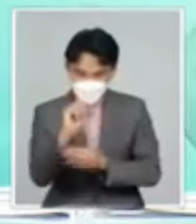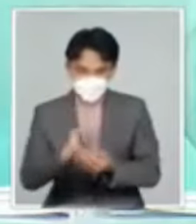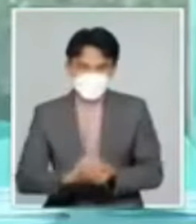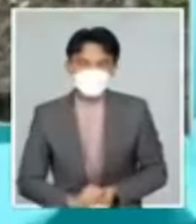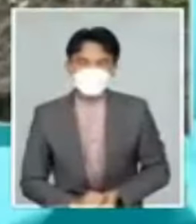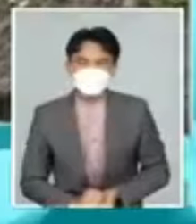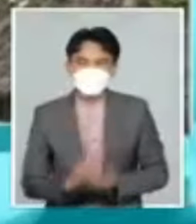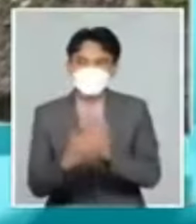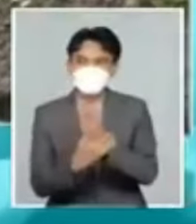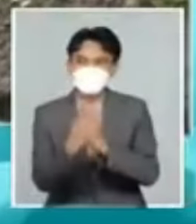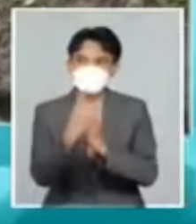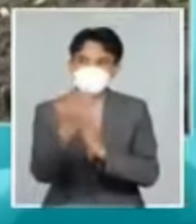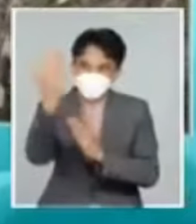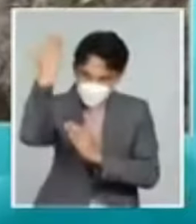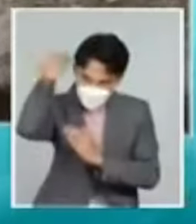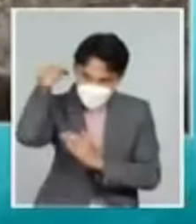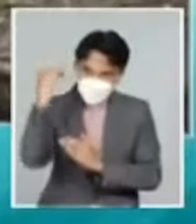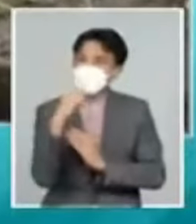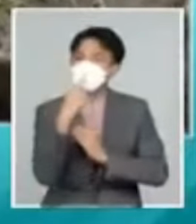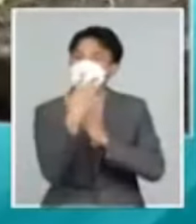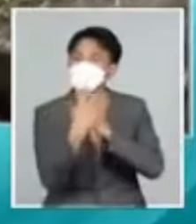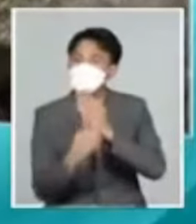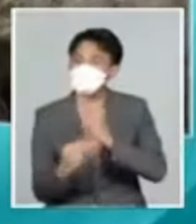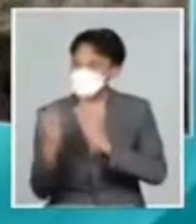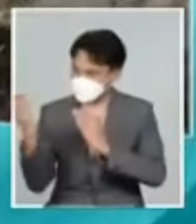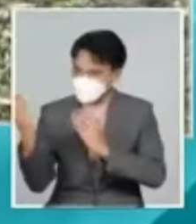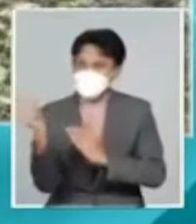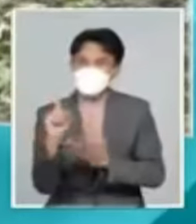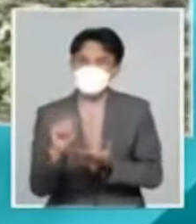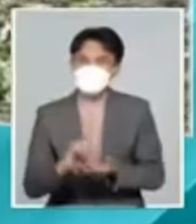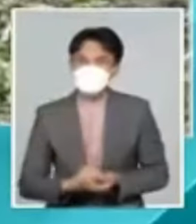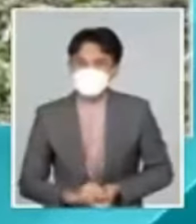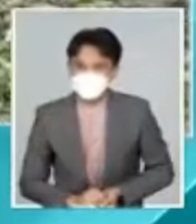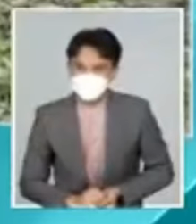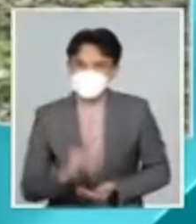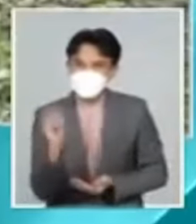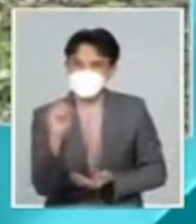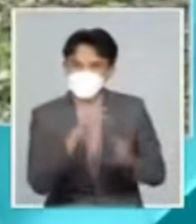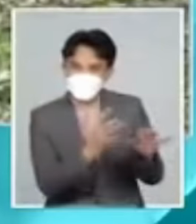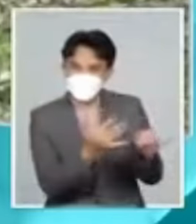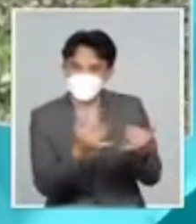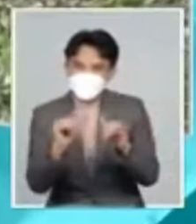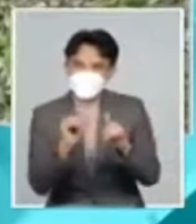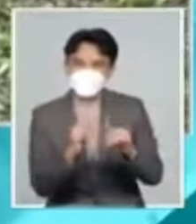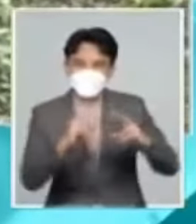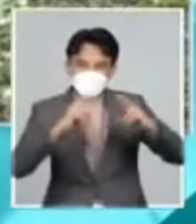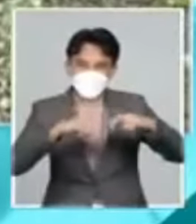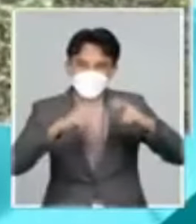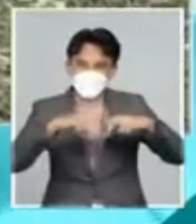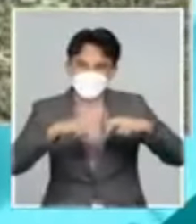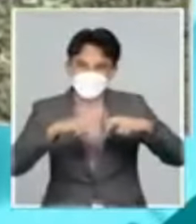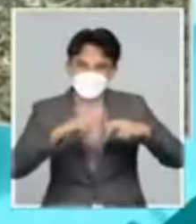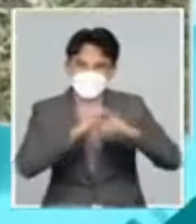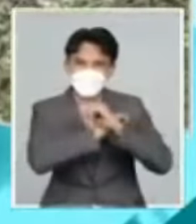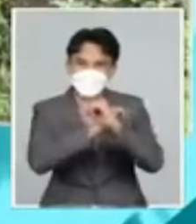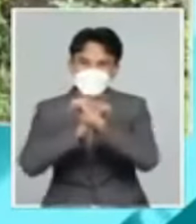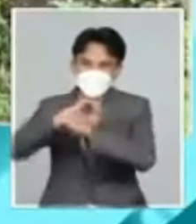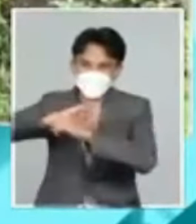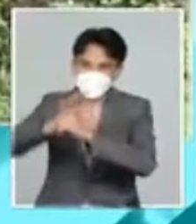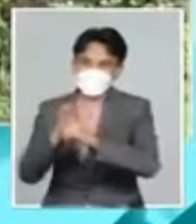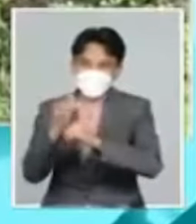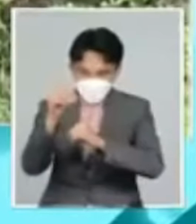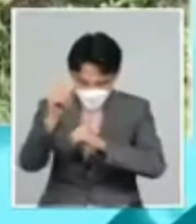วฮือฮาตั้งแต่สัปดาห์ที่แล้วว่าเลือดของเจ้าตัวนี้เจ้าตัวเงินตัวทองเป็นความหวังว่าอาจจะนำมาใช้วิจัยทำเป็นยาต้านโควิด-19